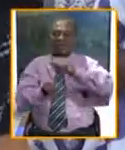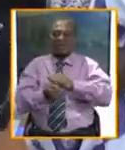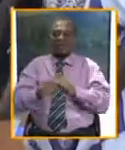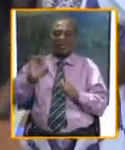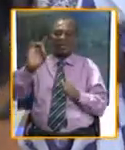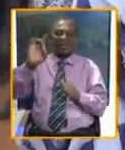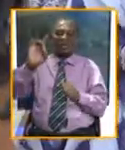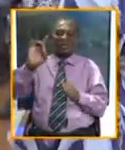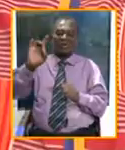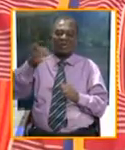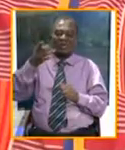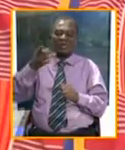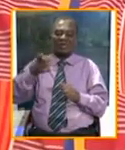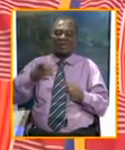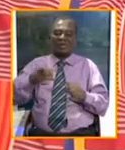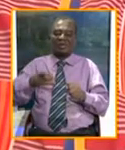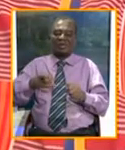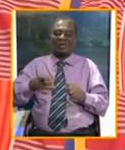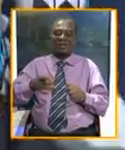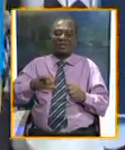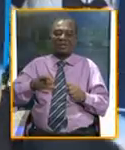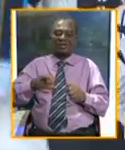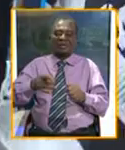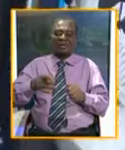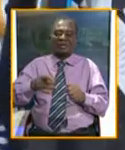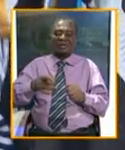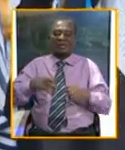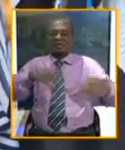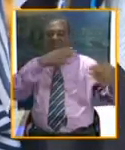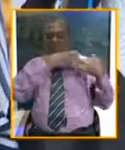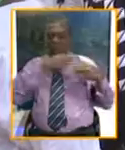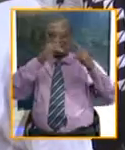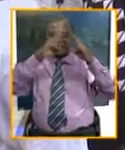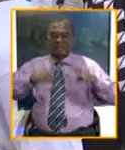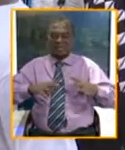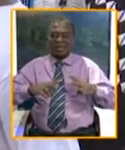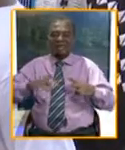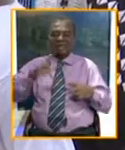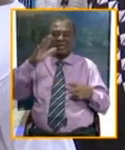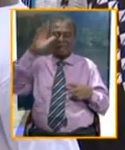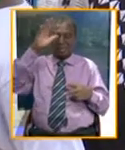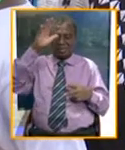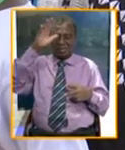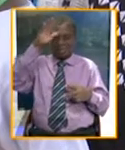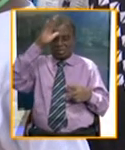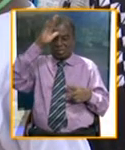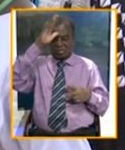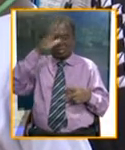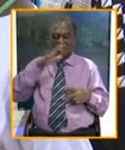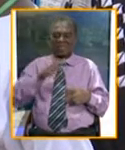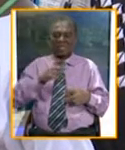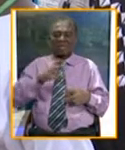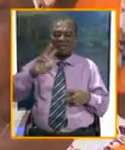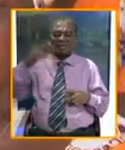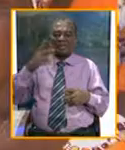de Souakpé. C'est dans le département de Fakobli. Le parrain de cette intronisation est Lambert Bizier,